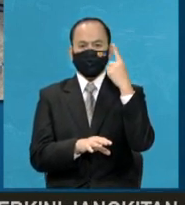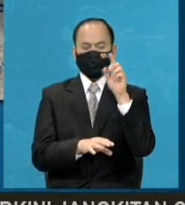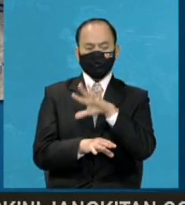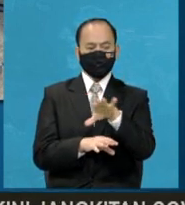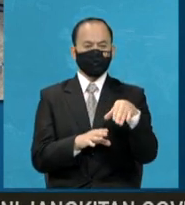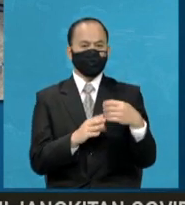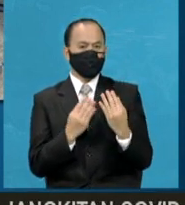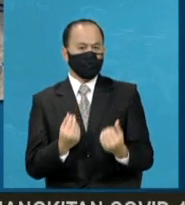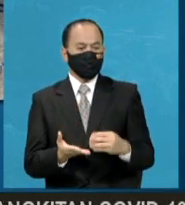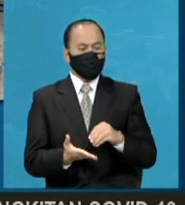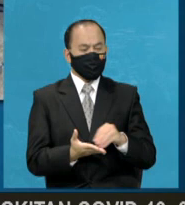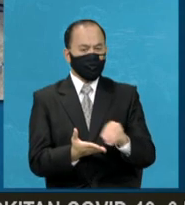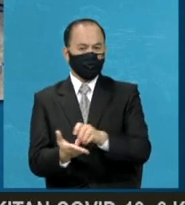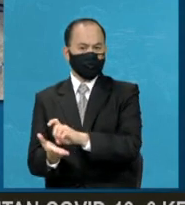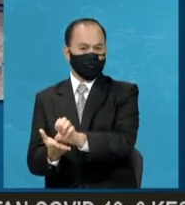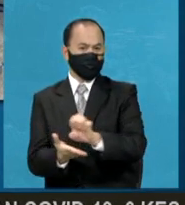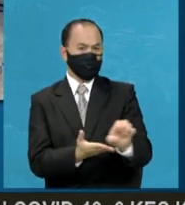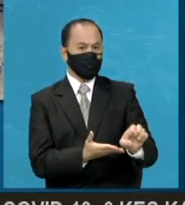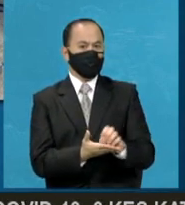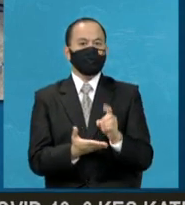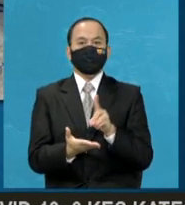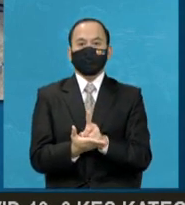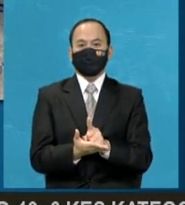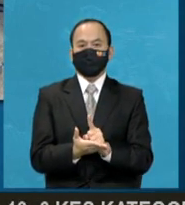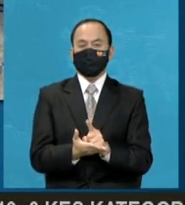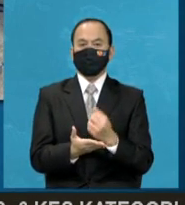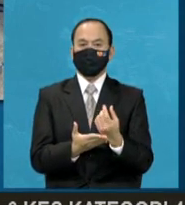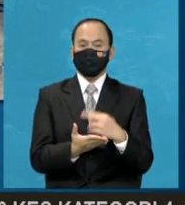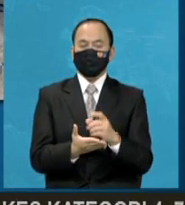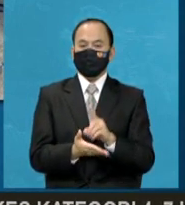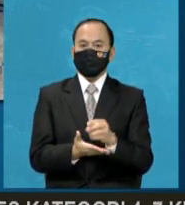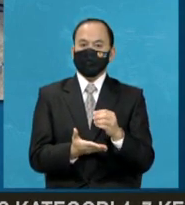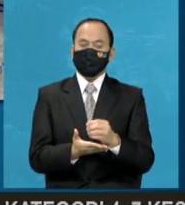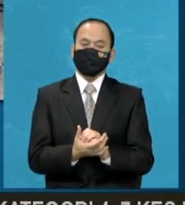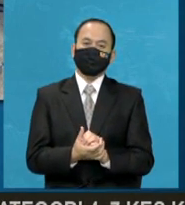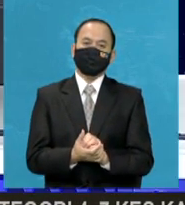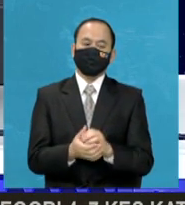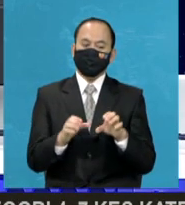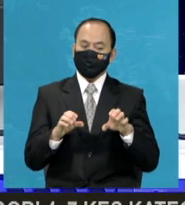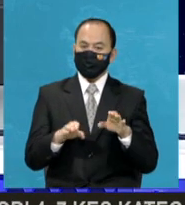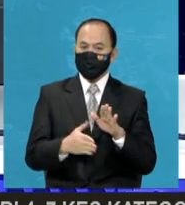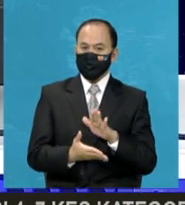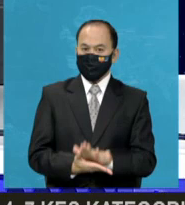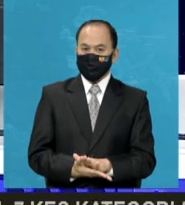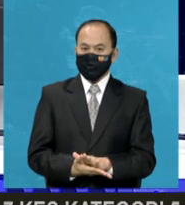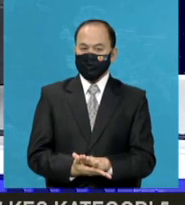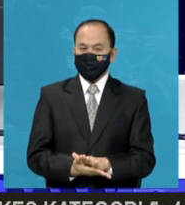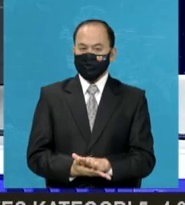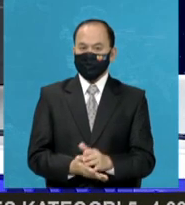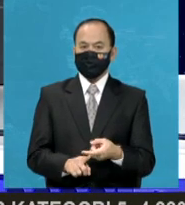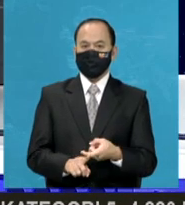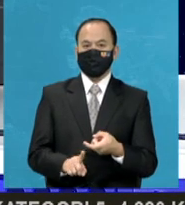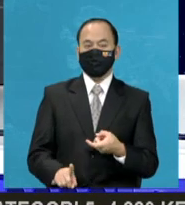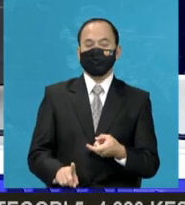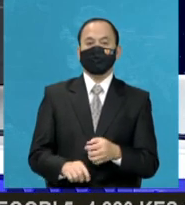sindikat sindikat peredaran dadah yang sedang dan luar kapal Hai selain dari